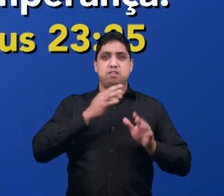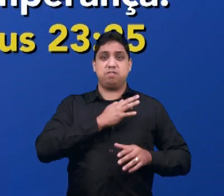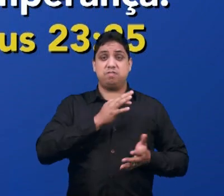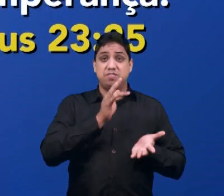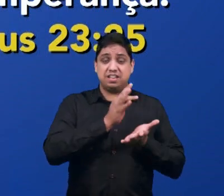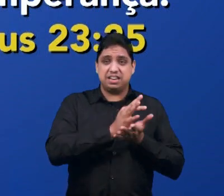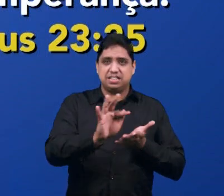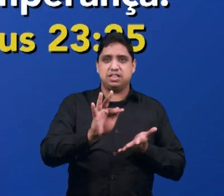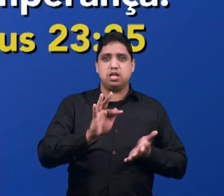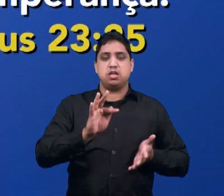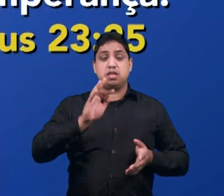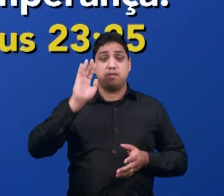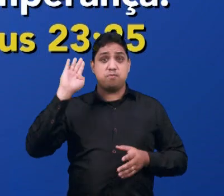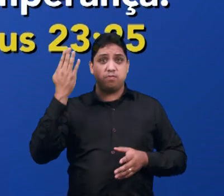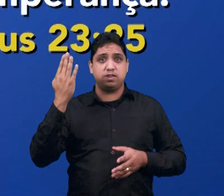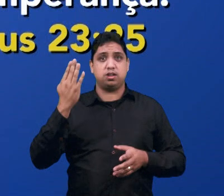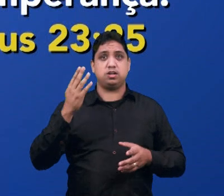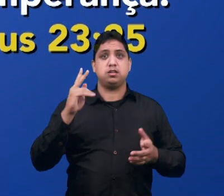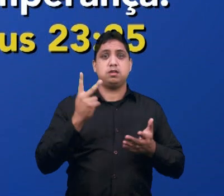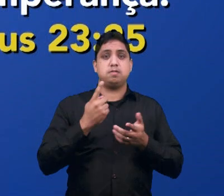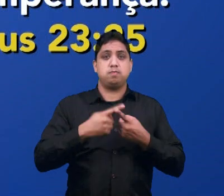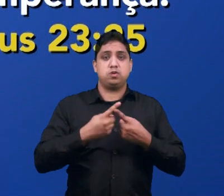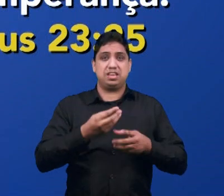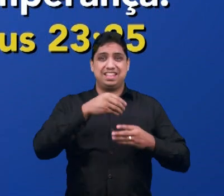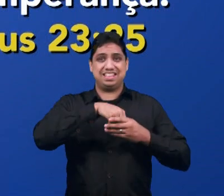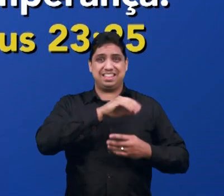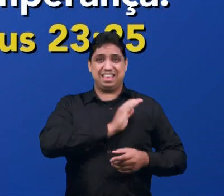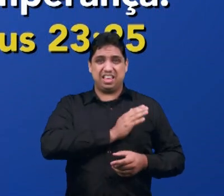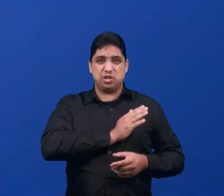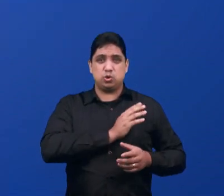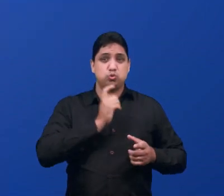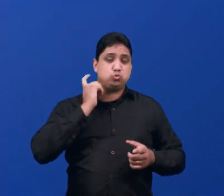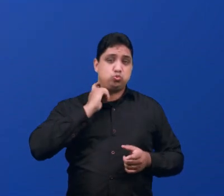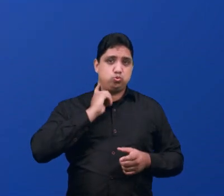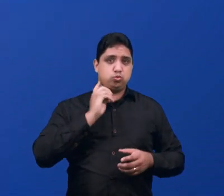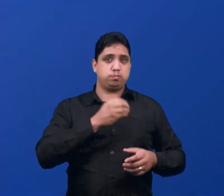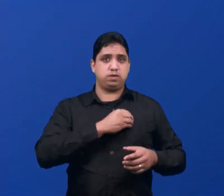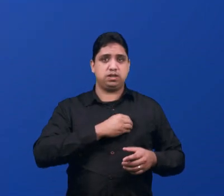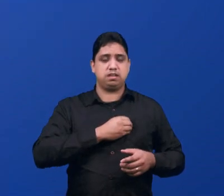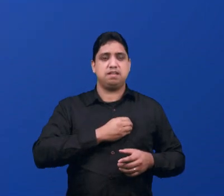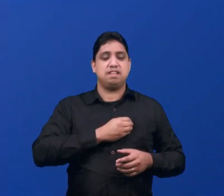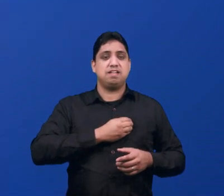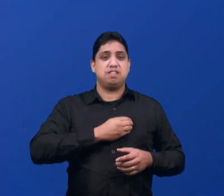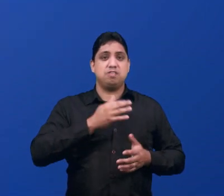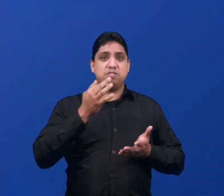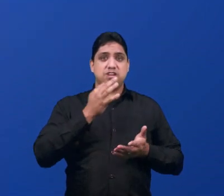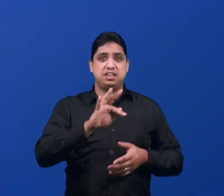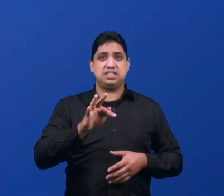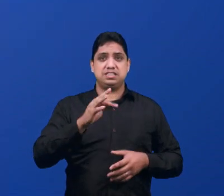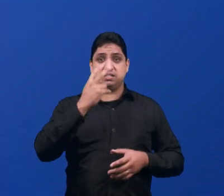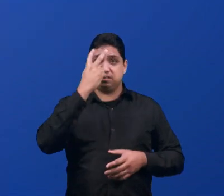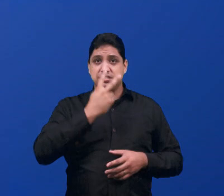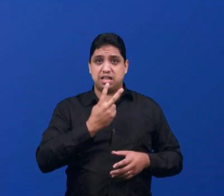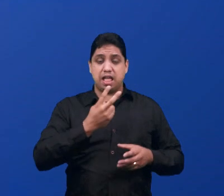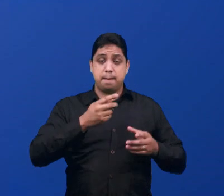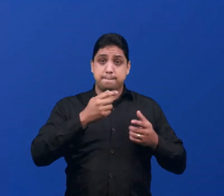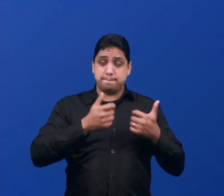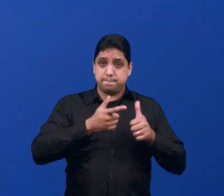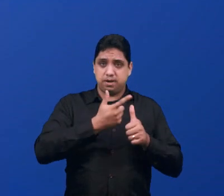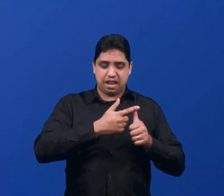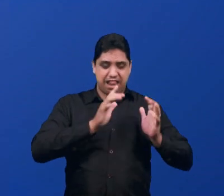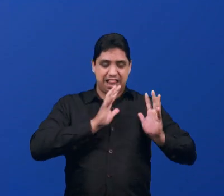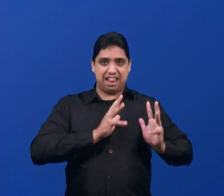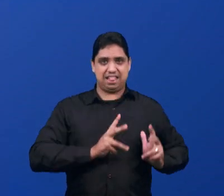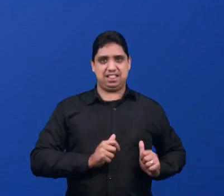la coupe et de plat, mais l'intérieur est rempli de rapines. Pharisiens aveugles, nettoie d'abord l'intérieur de